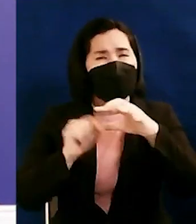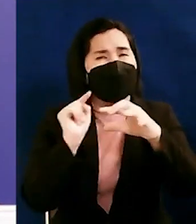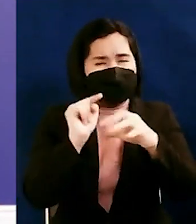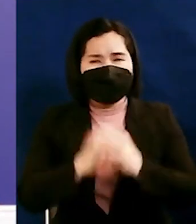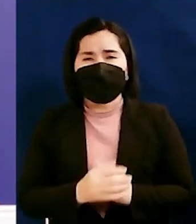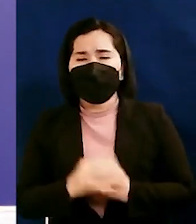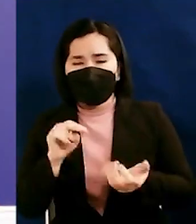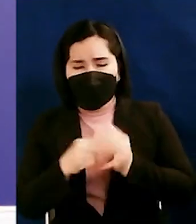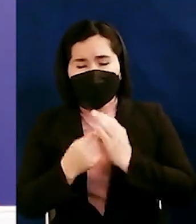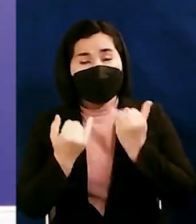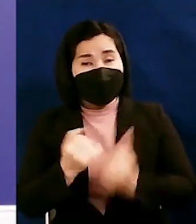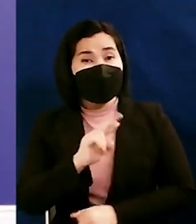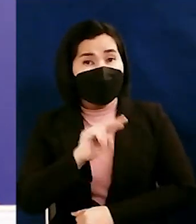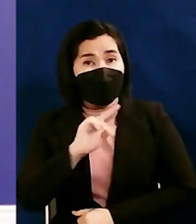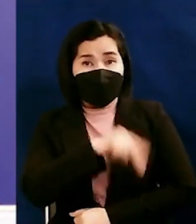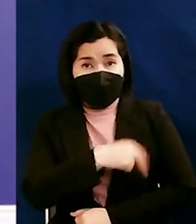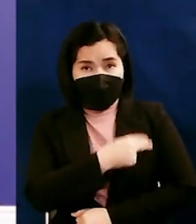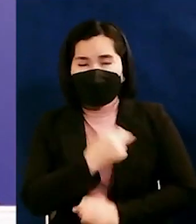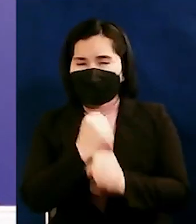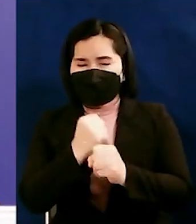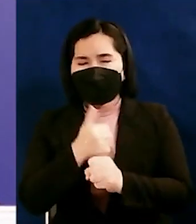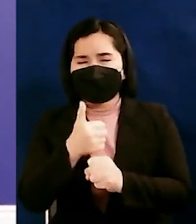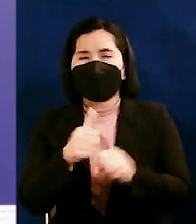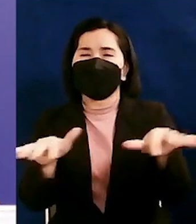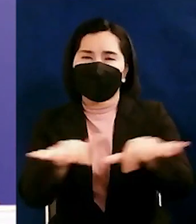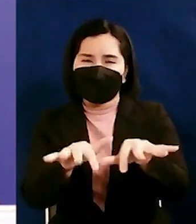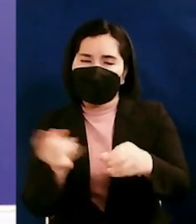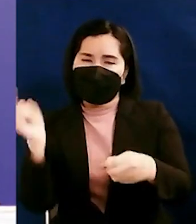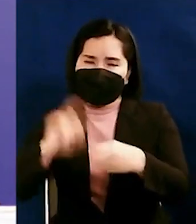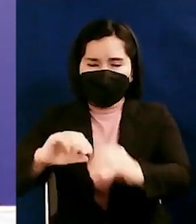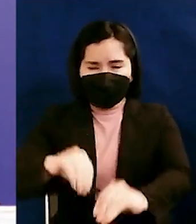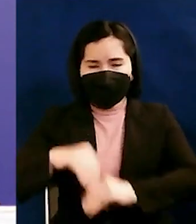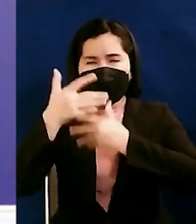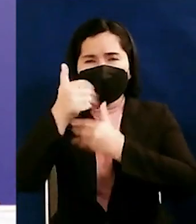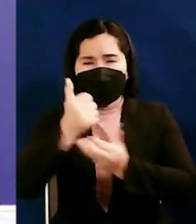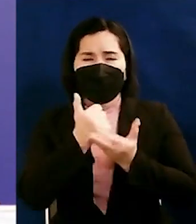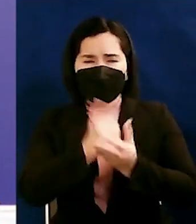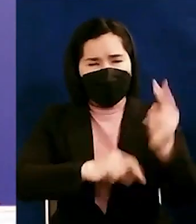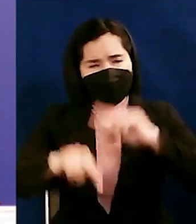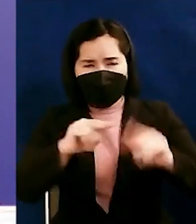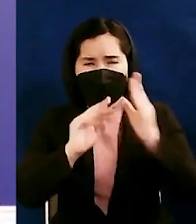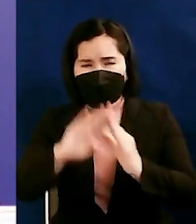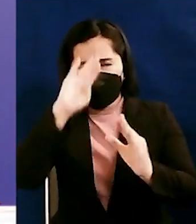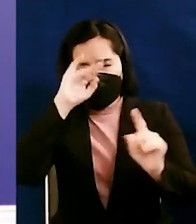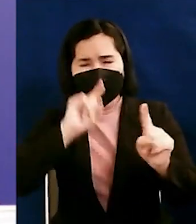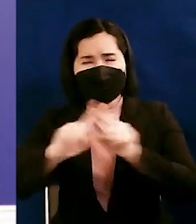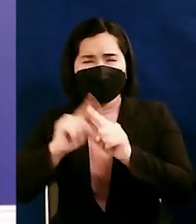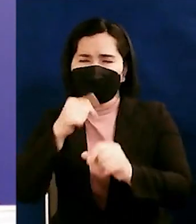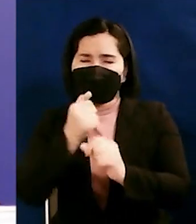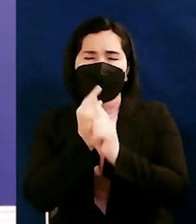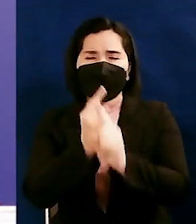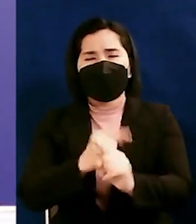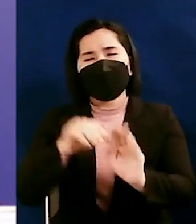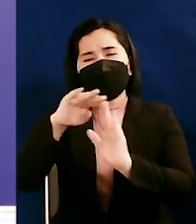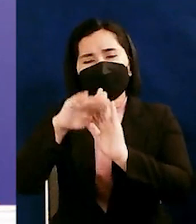ารถที่ดำเนินการได้ปกตินะครับสามารถที่จะเข้าไปสามารถที่จะดูแลนะครับได้อย่างปกตินะครับ